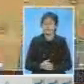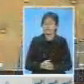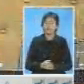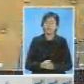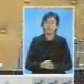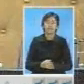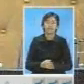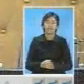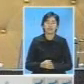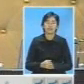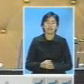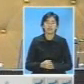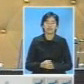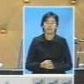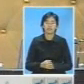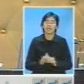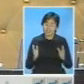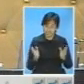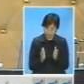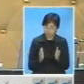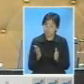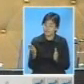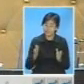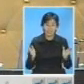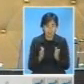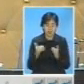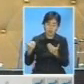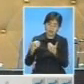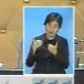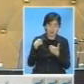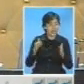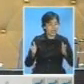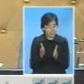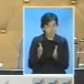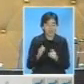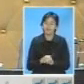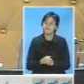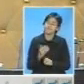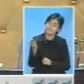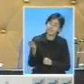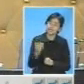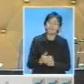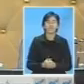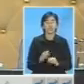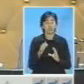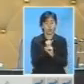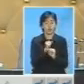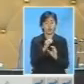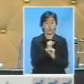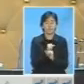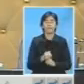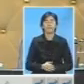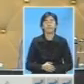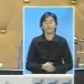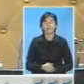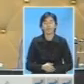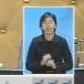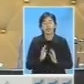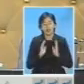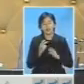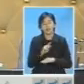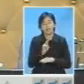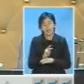านเก่งก็กระชับนะครับท่านก็โดนพาดพิงเยอะนะผมอนุญาตสรุปด้วยนะครับท่าน กราบขอบคุณท่านประธ